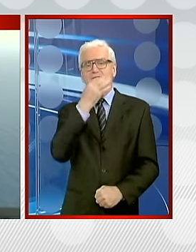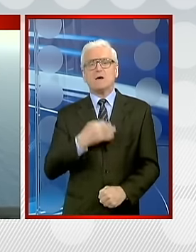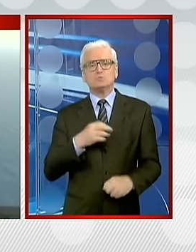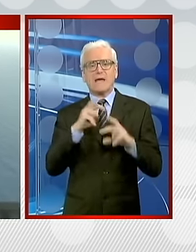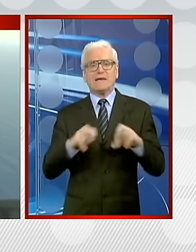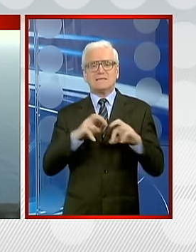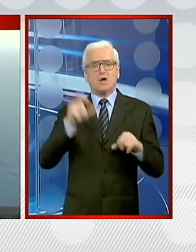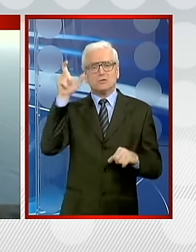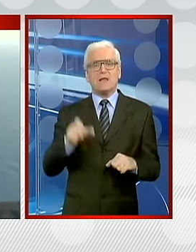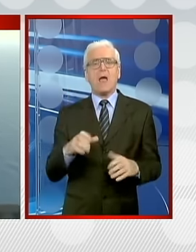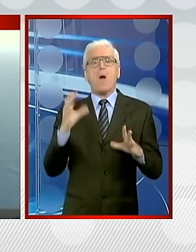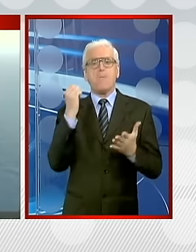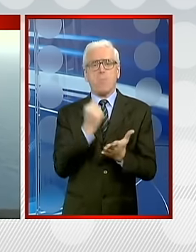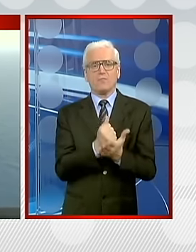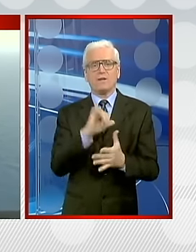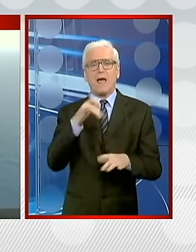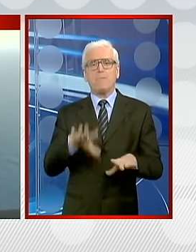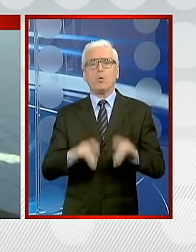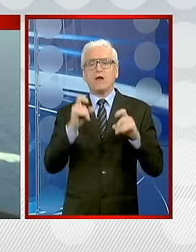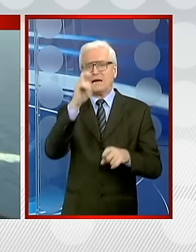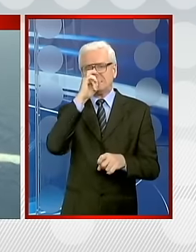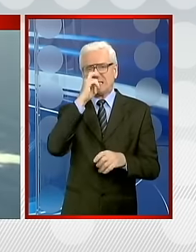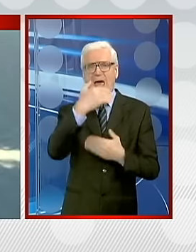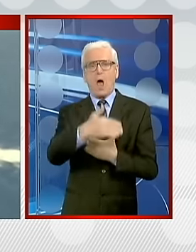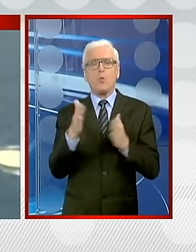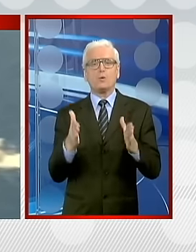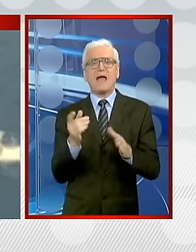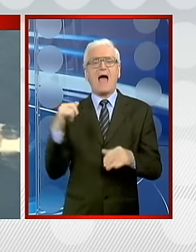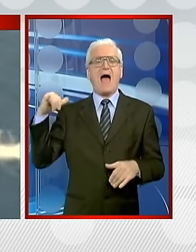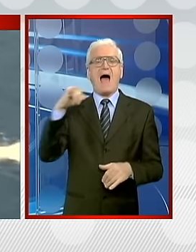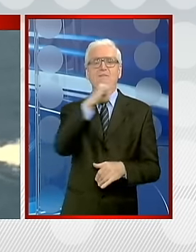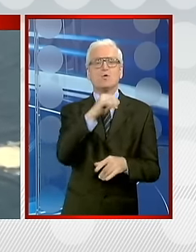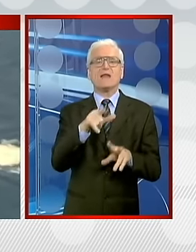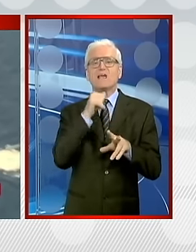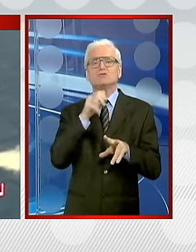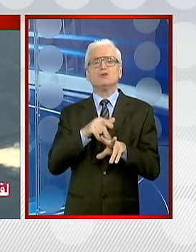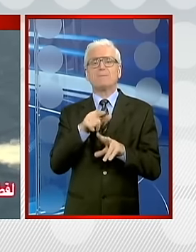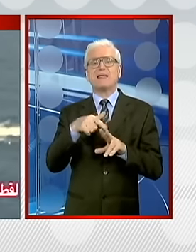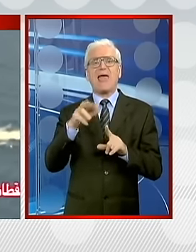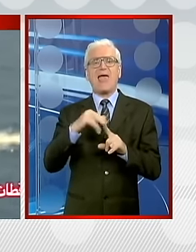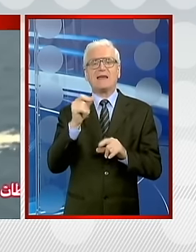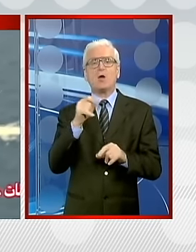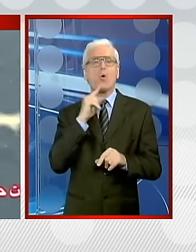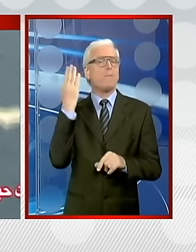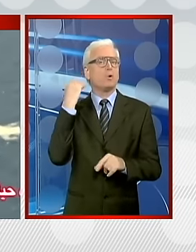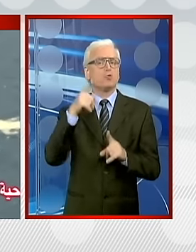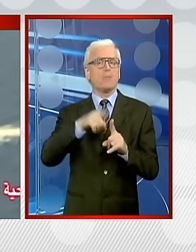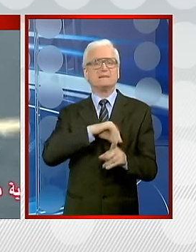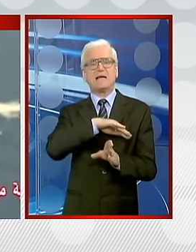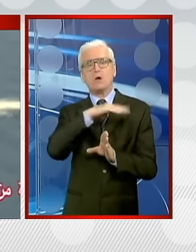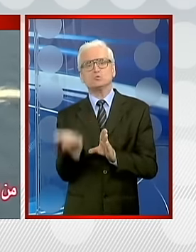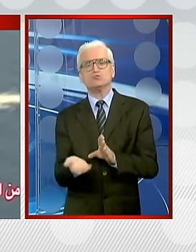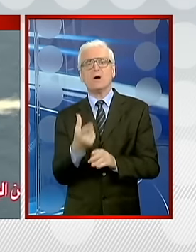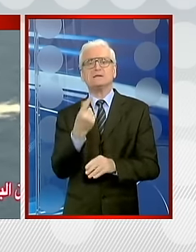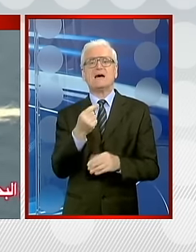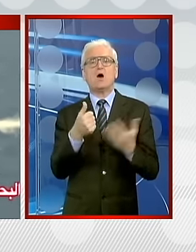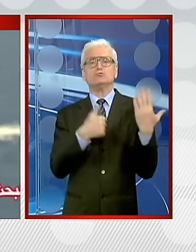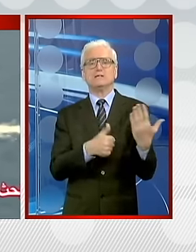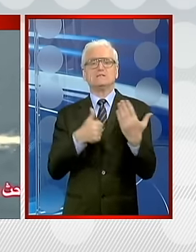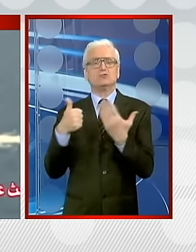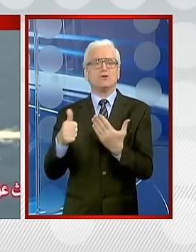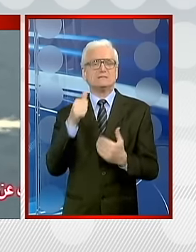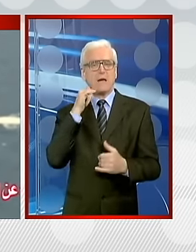Francuski istražitelji potvrdili su da je pronađena crna kutija aviona Egyptaira, koji se prošlog meseca srušio sa